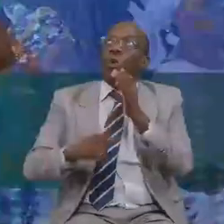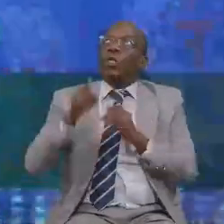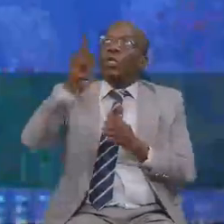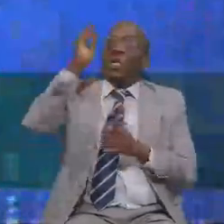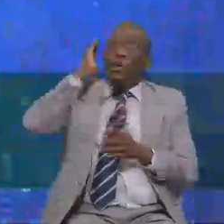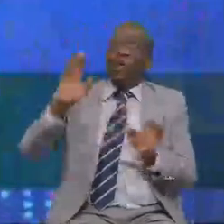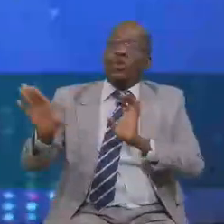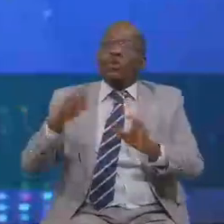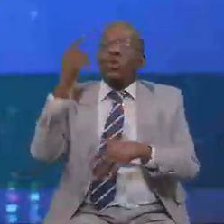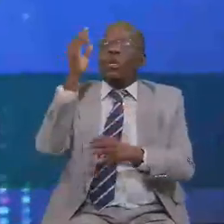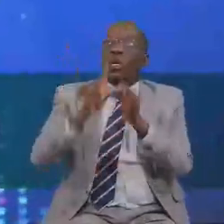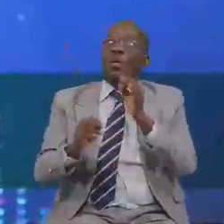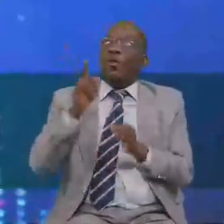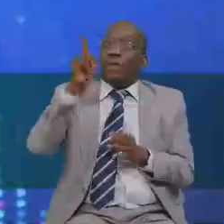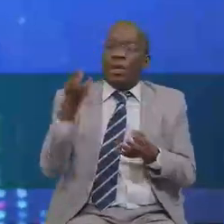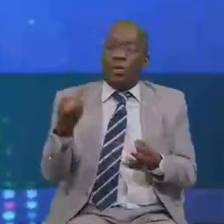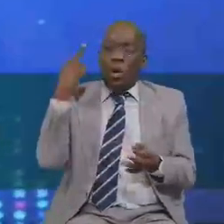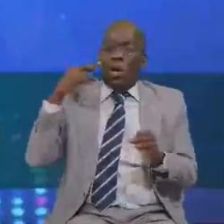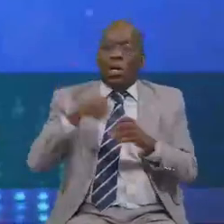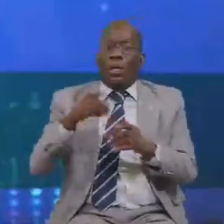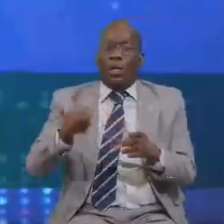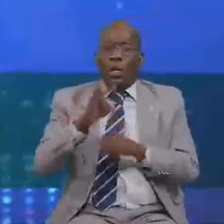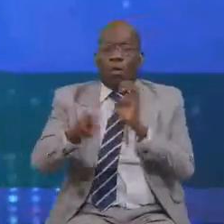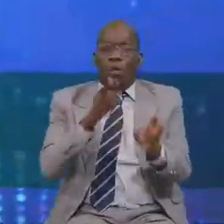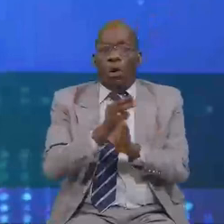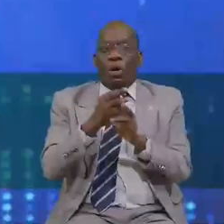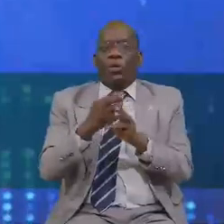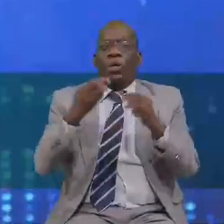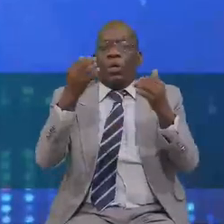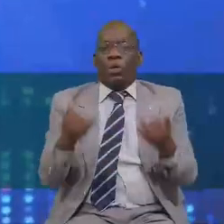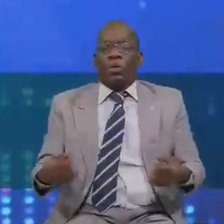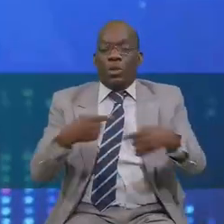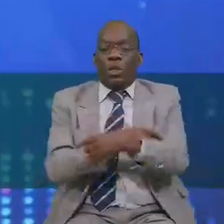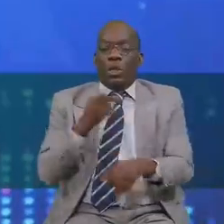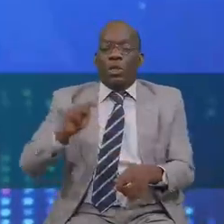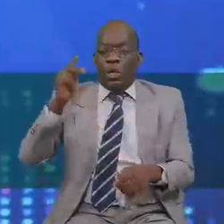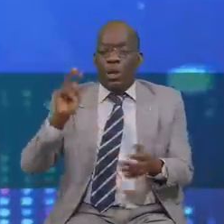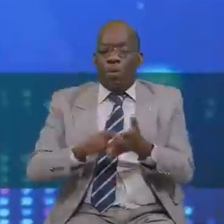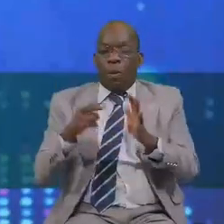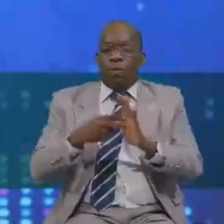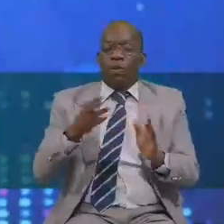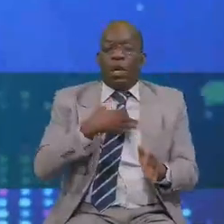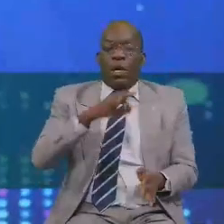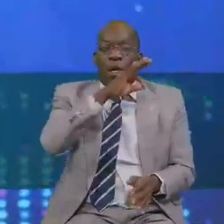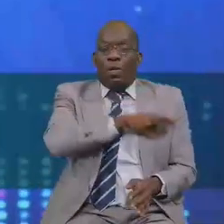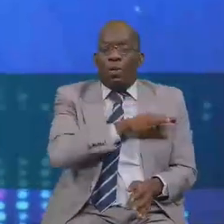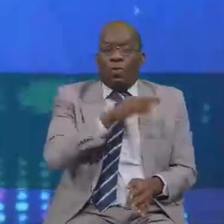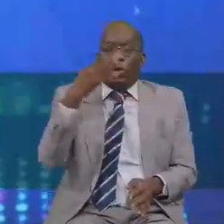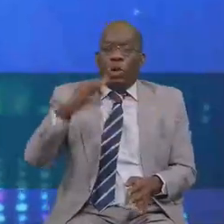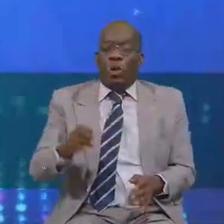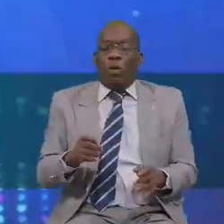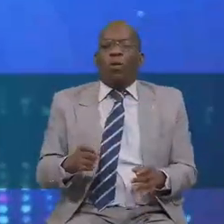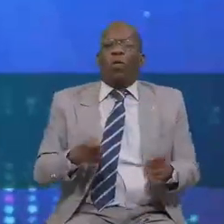devrait faire s'il était dans le monde aujourd'hui. Le but et le profit